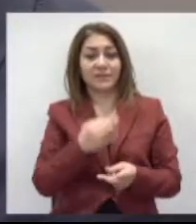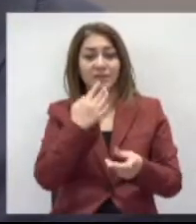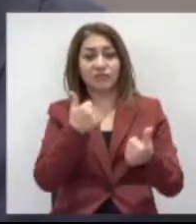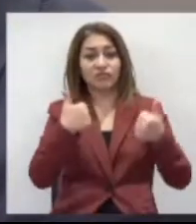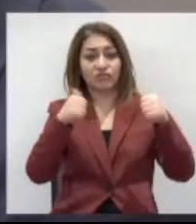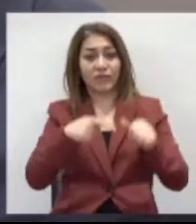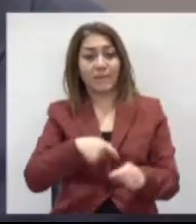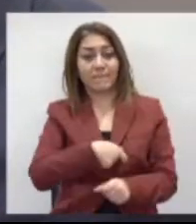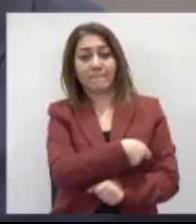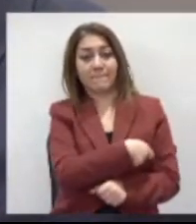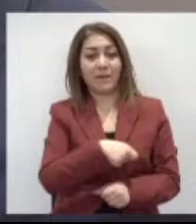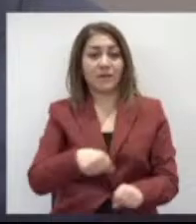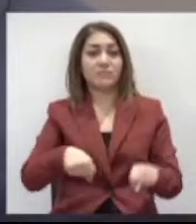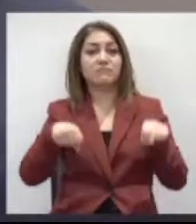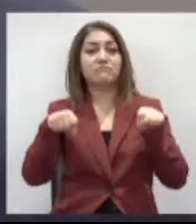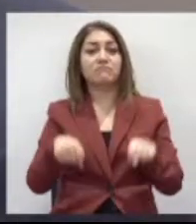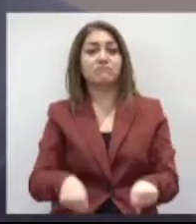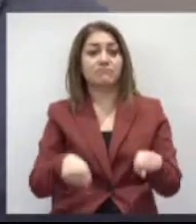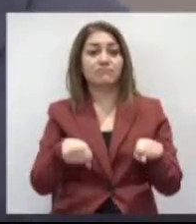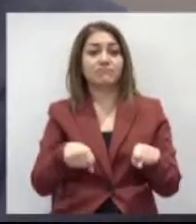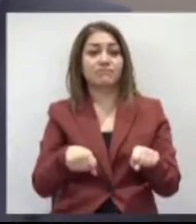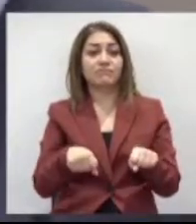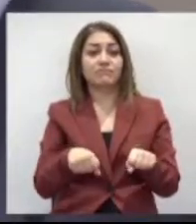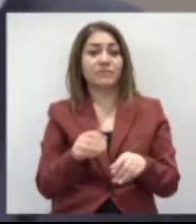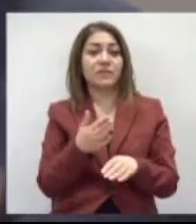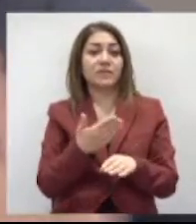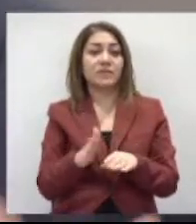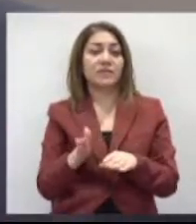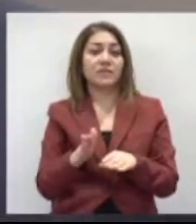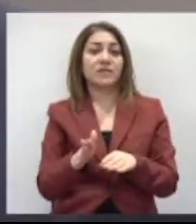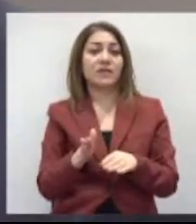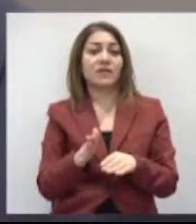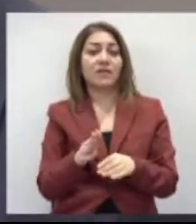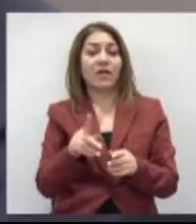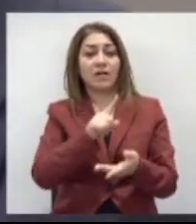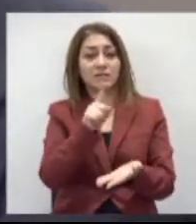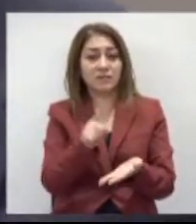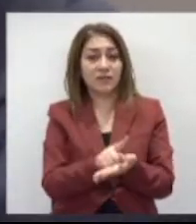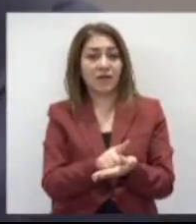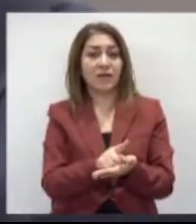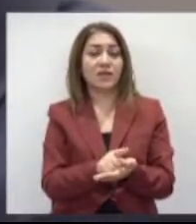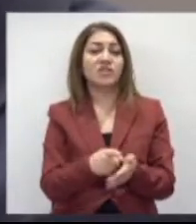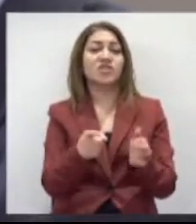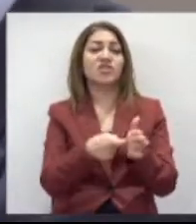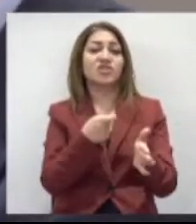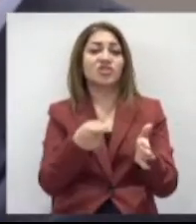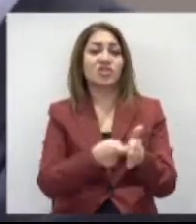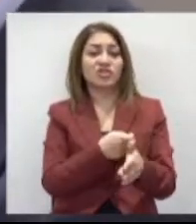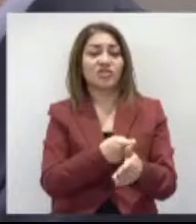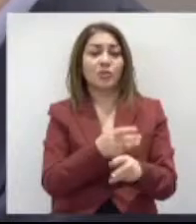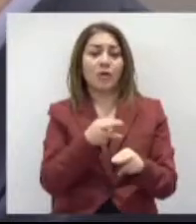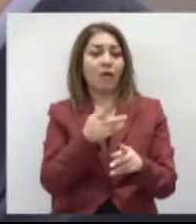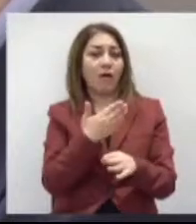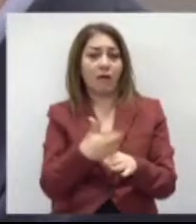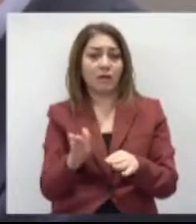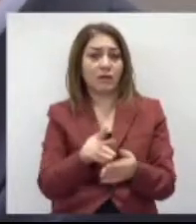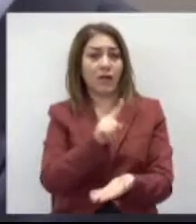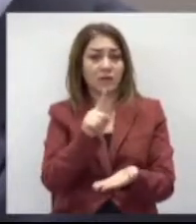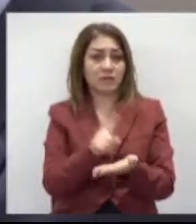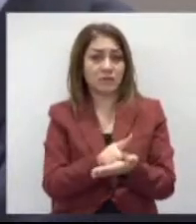ազգային ժողովի պատգամավորի կարգավիճակի հարցը սեպարատ հարց է, չգիտեմ, քննիչ հանձնաժողովների հարցը էլի սեպարատ հարց է,